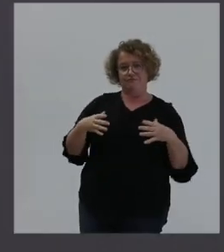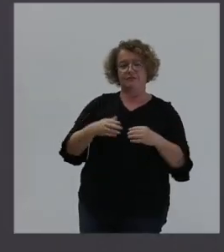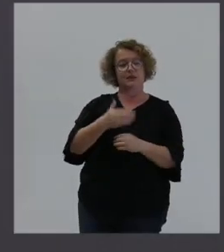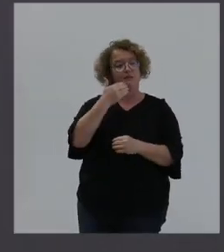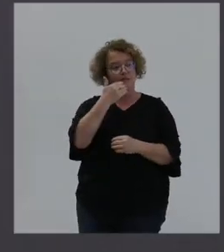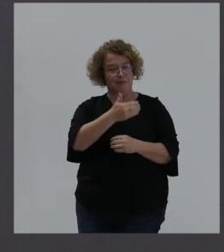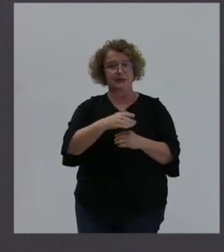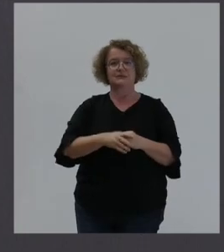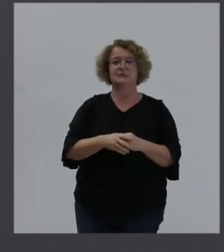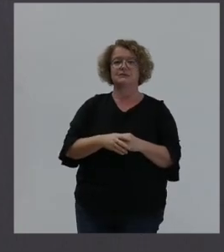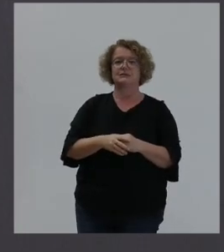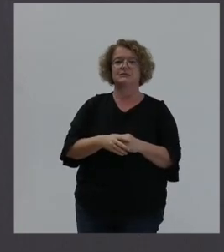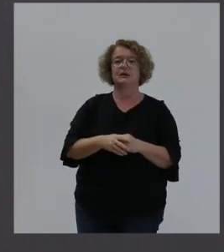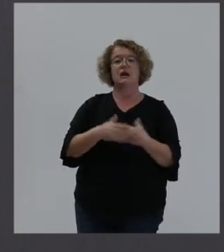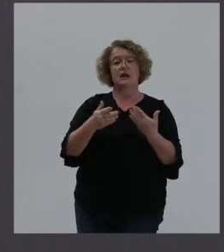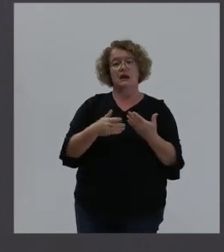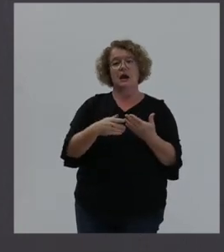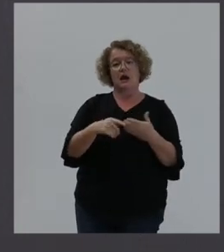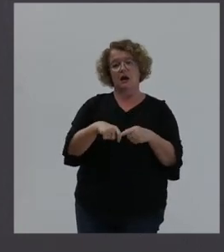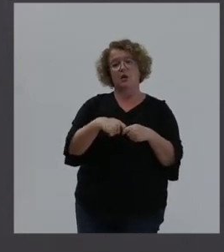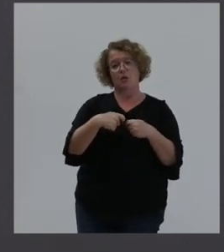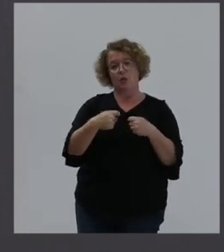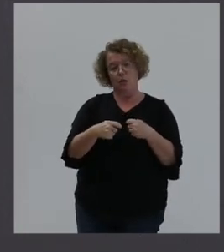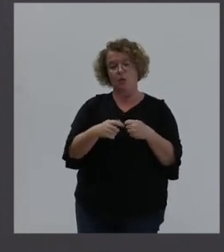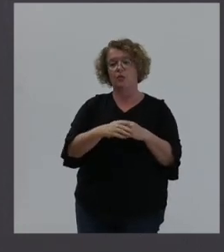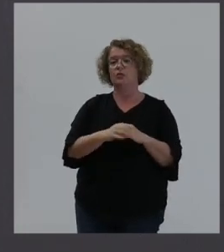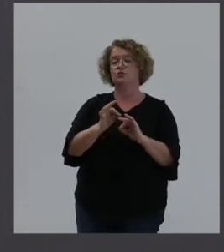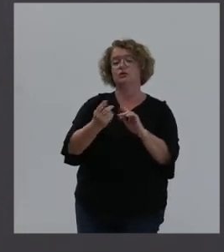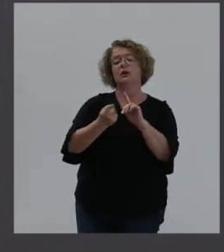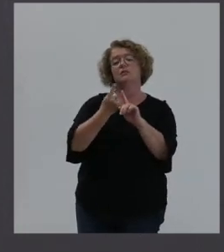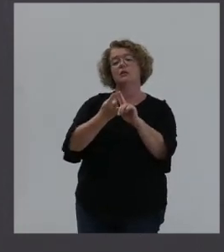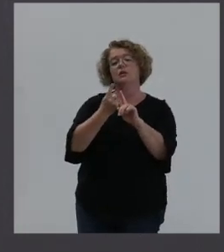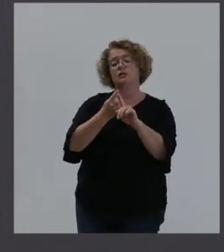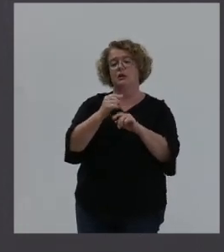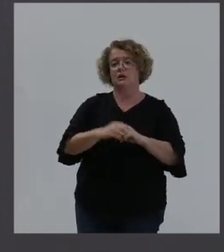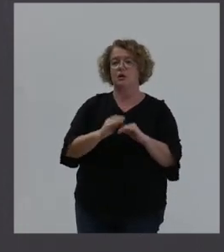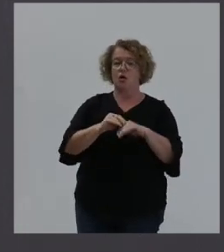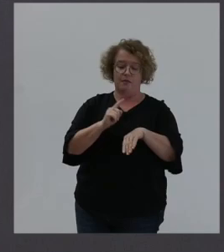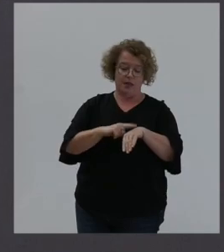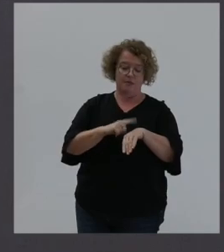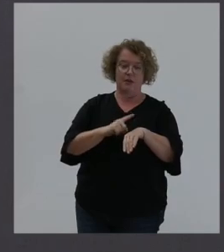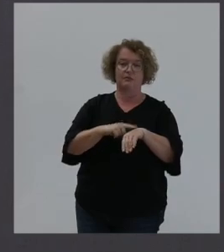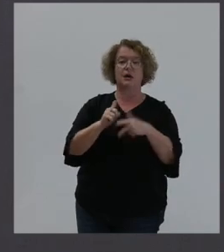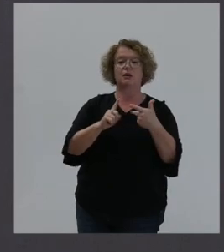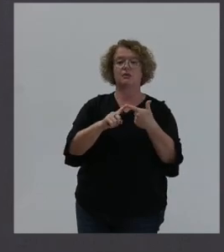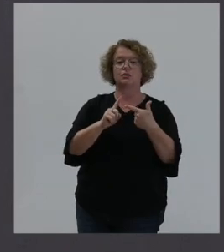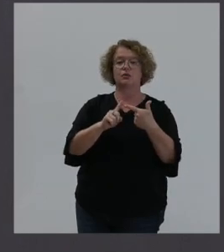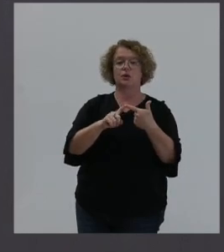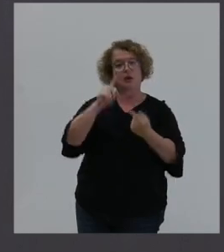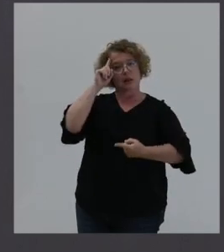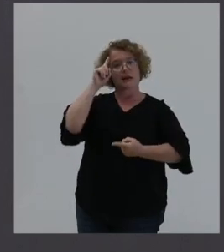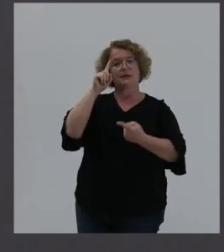Merci. Alors, on a pris volontairement un peu plus de temps pour répondre à vos questions, mais je pense que c'était important. Néanmoins, il faut qu'on avance un petit peu. Donc, on va